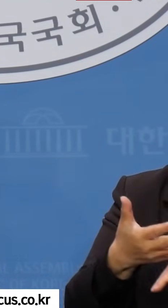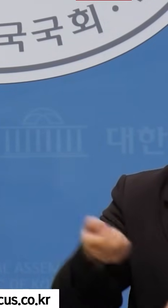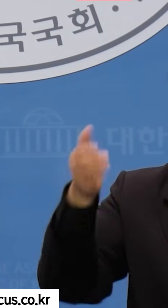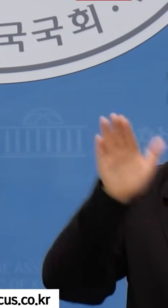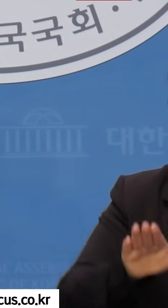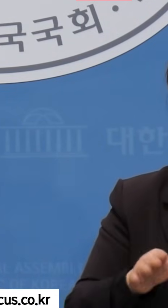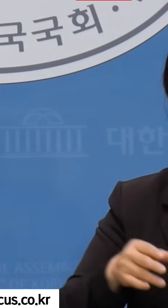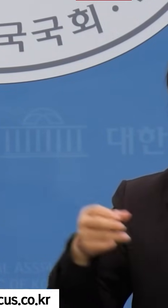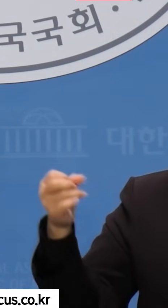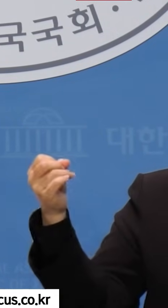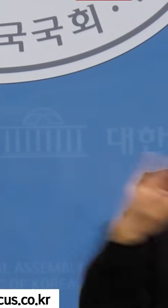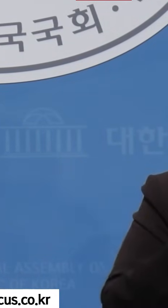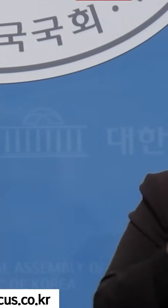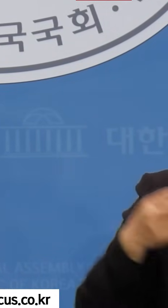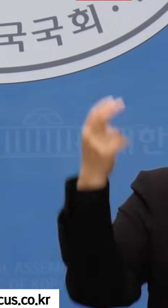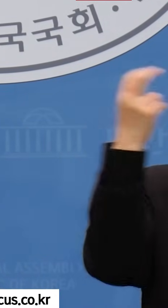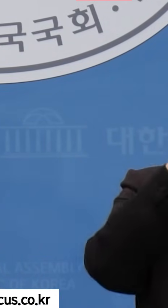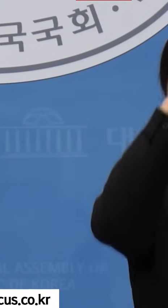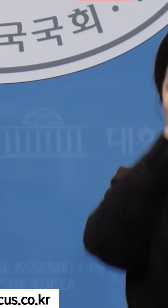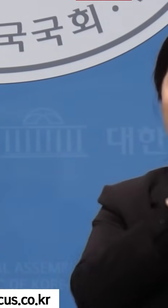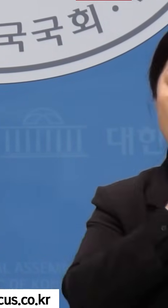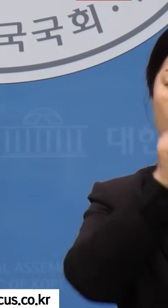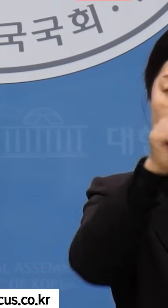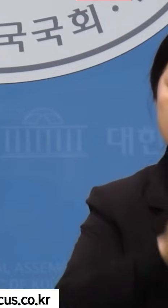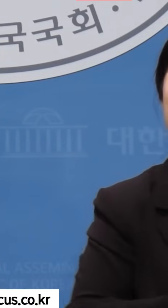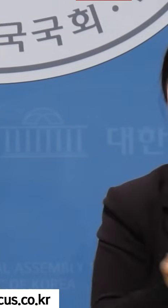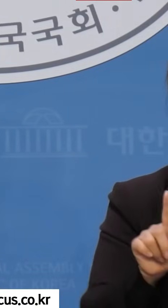이걸 다시 기소할 수가 있는 문제입니까?